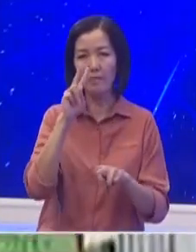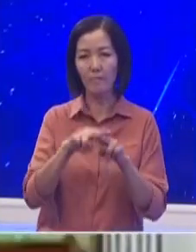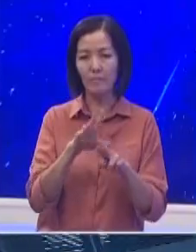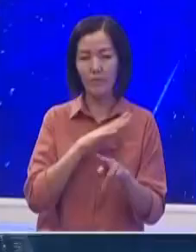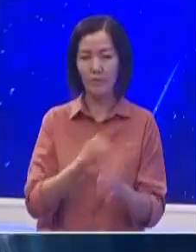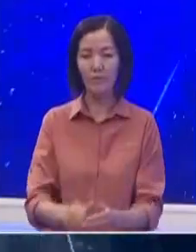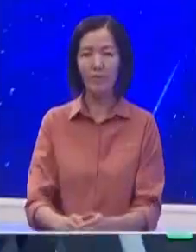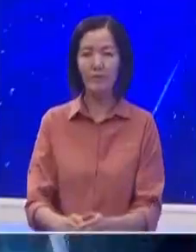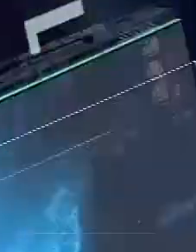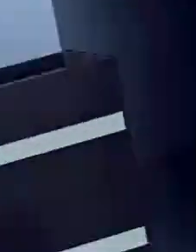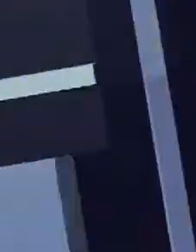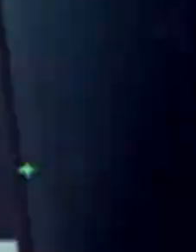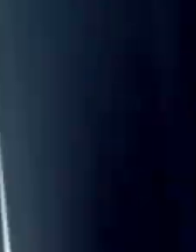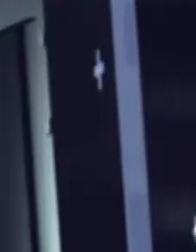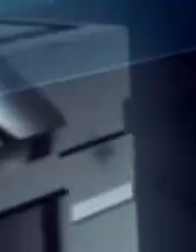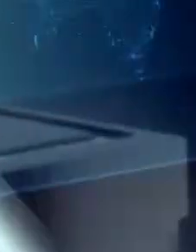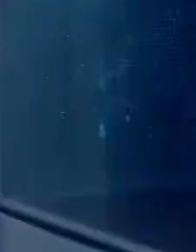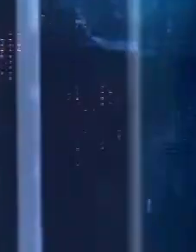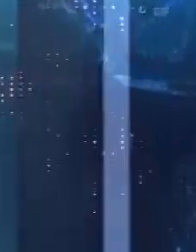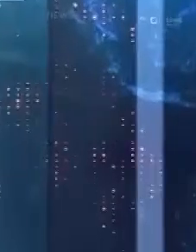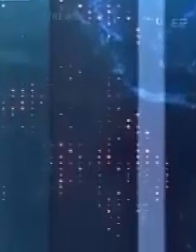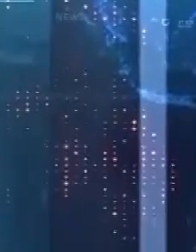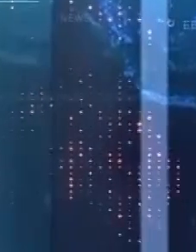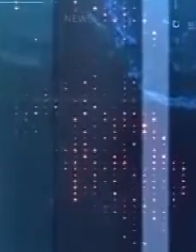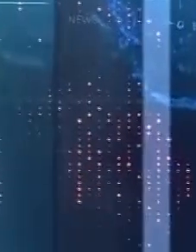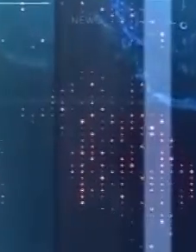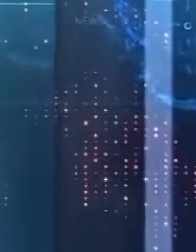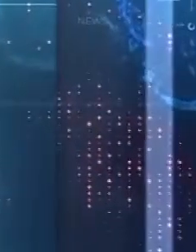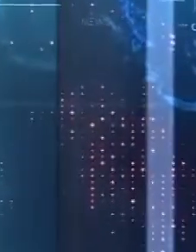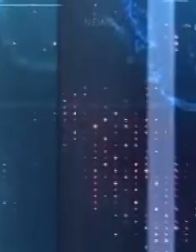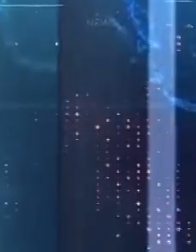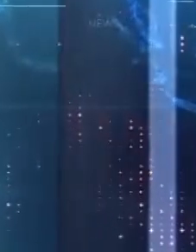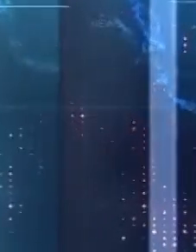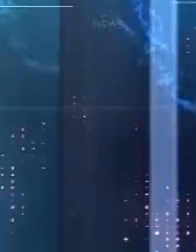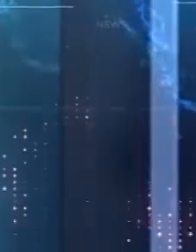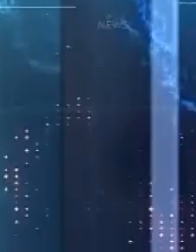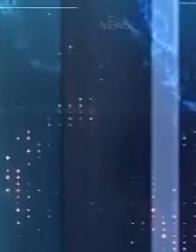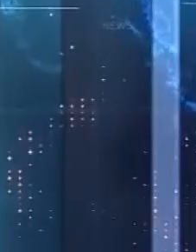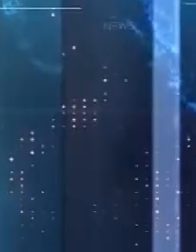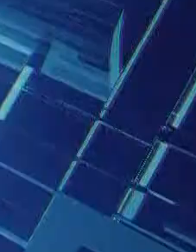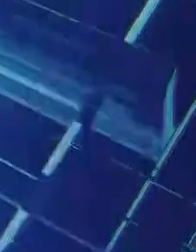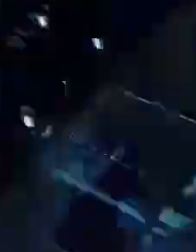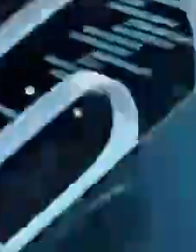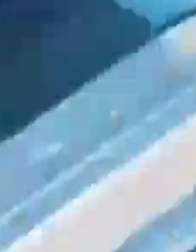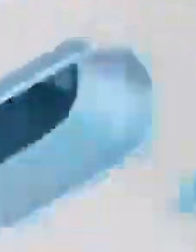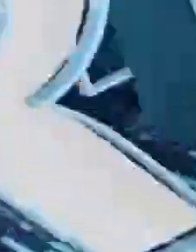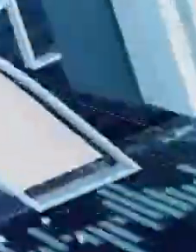айырылды. Топтаманы ғаламтор ақпараттарымен дайындаған Айзада Оразалы, Жетісу телерадио компаниясы.